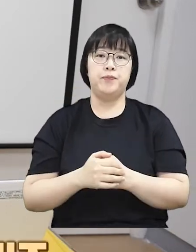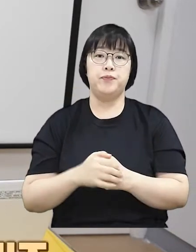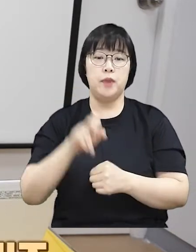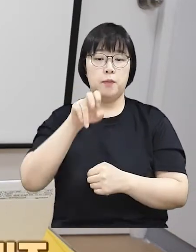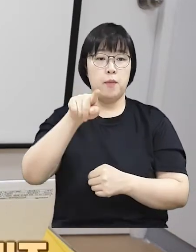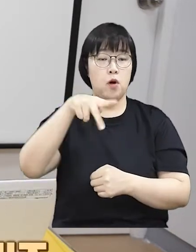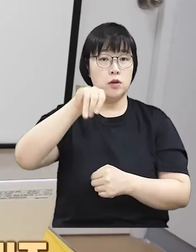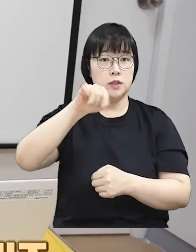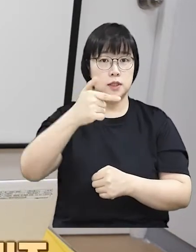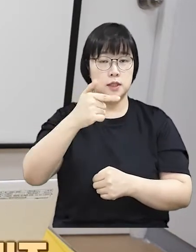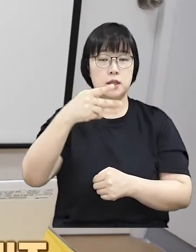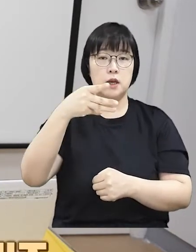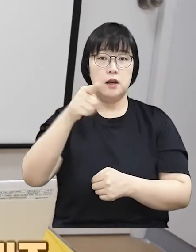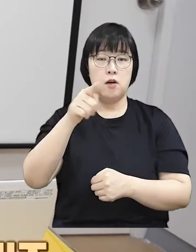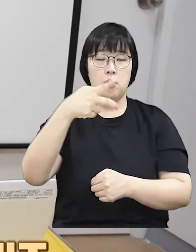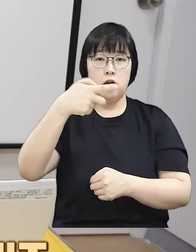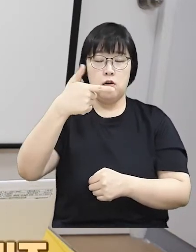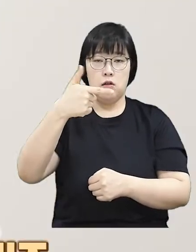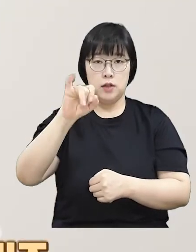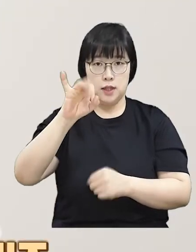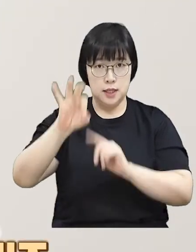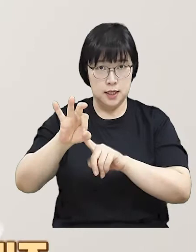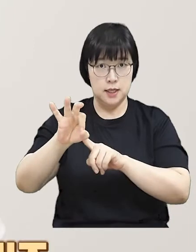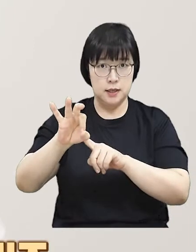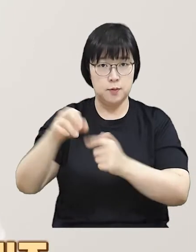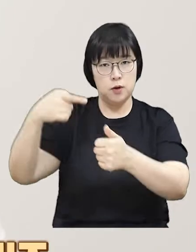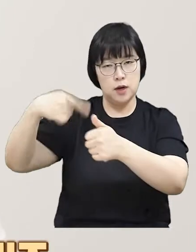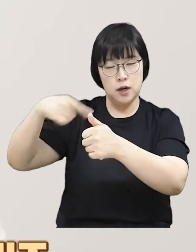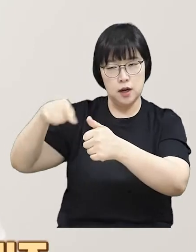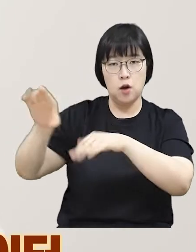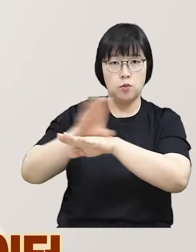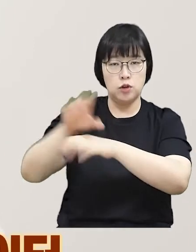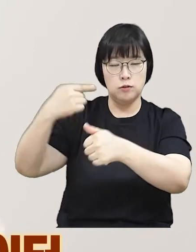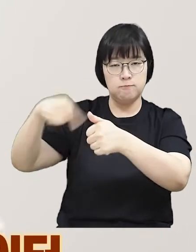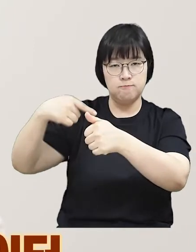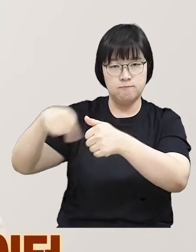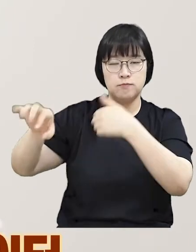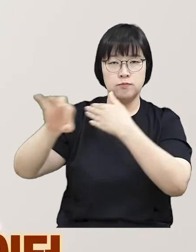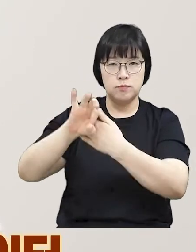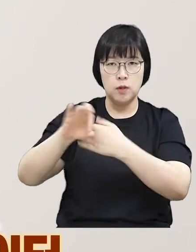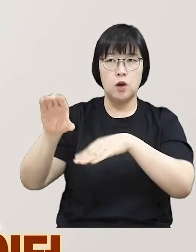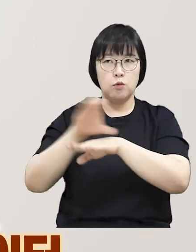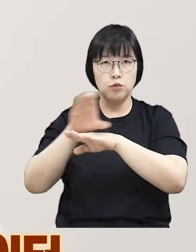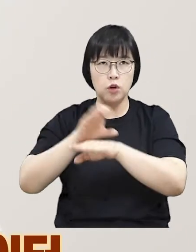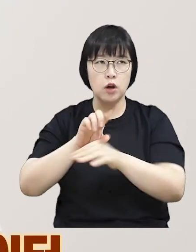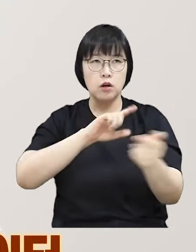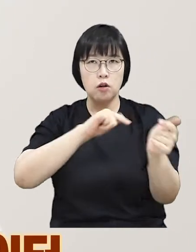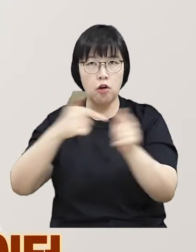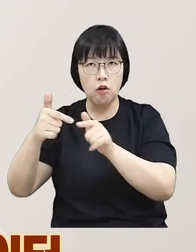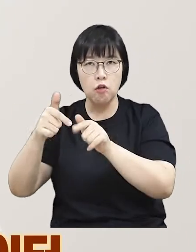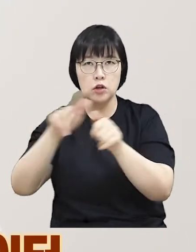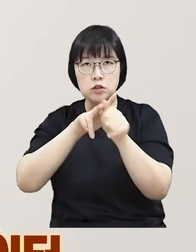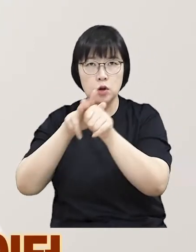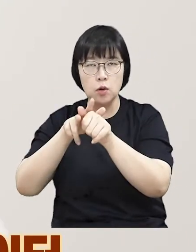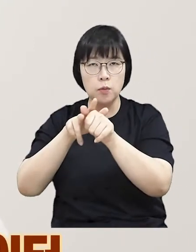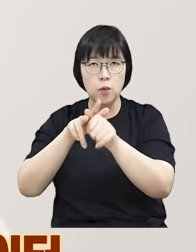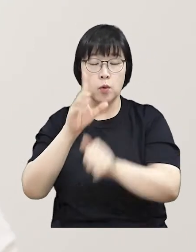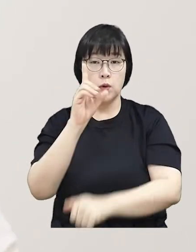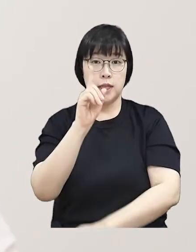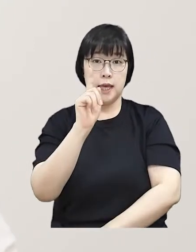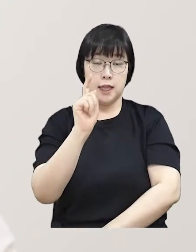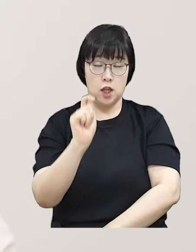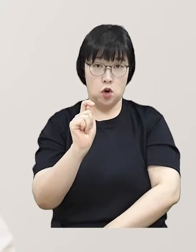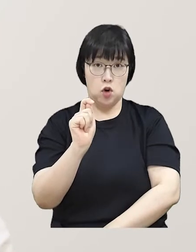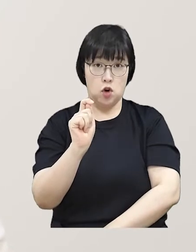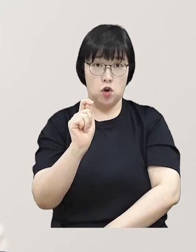컴퓨터한테 학습을 가르쳐주는 거죠. 그러면 이 컴퓨터가 그 여러 가지 데이터